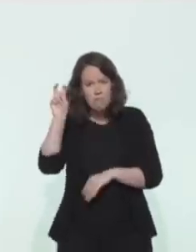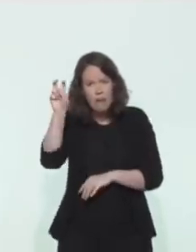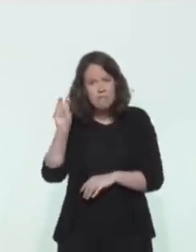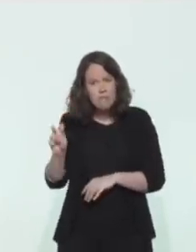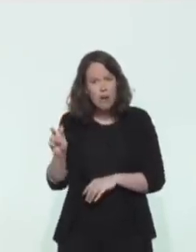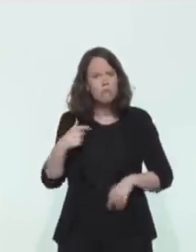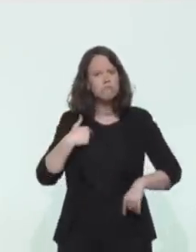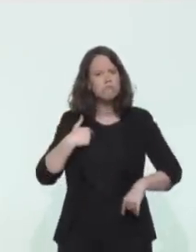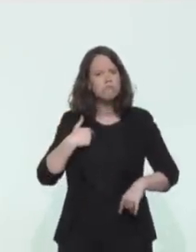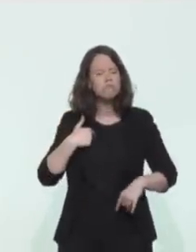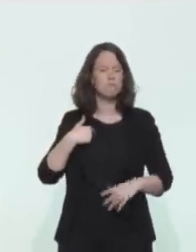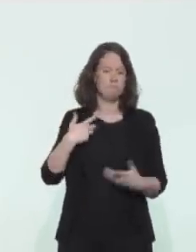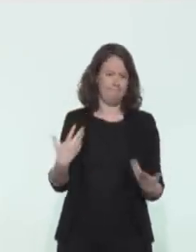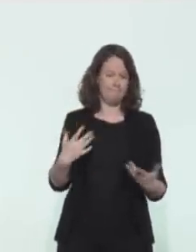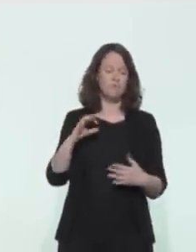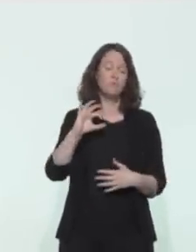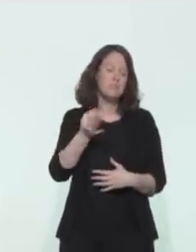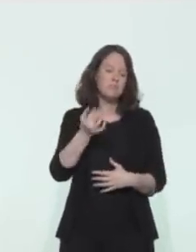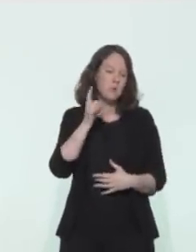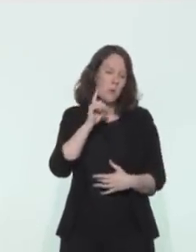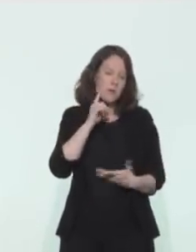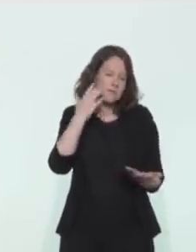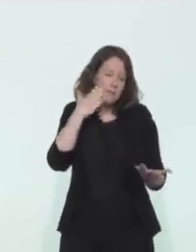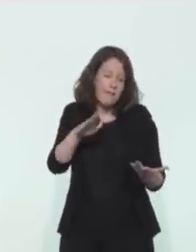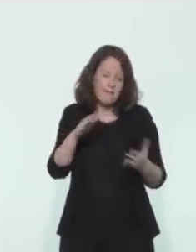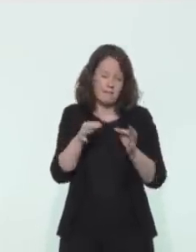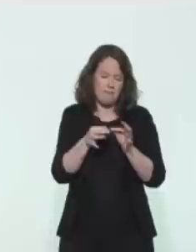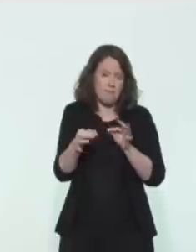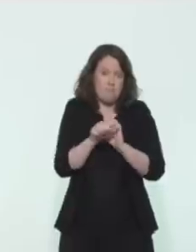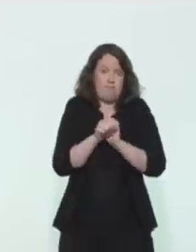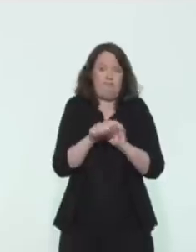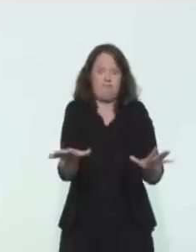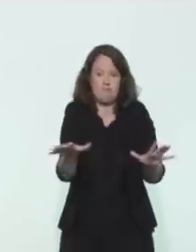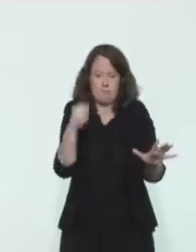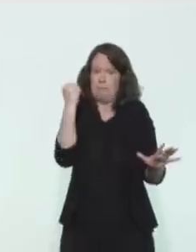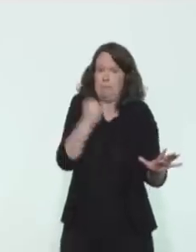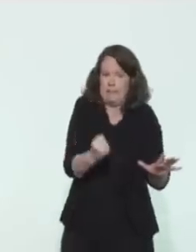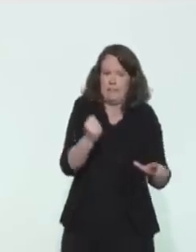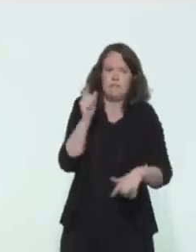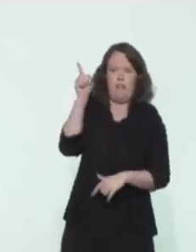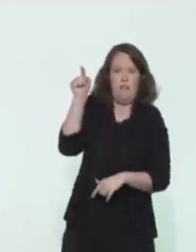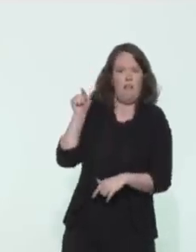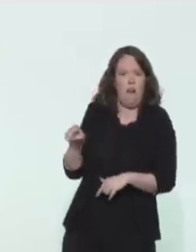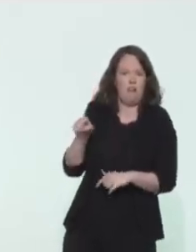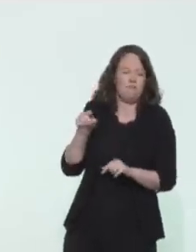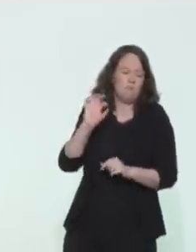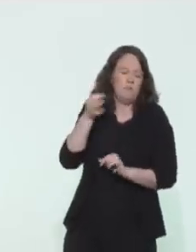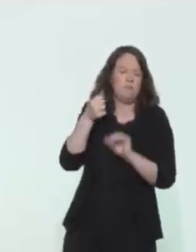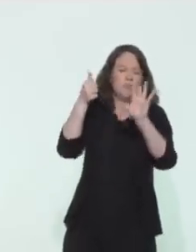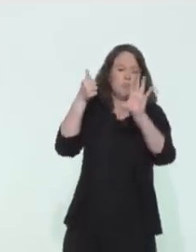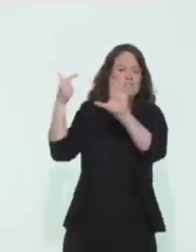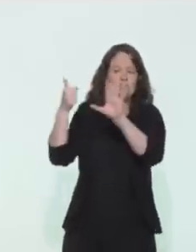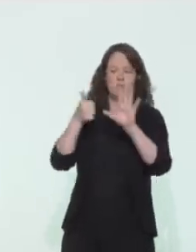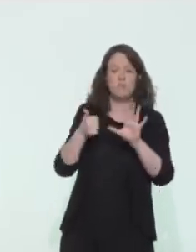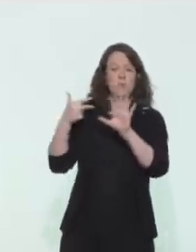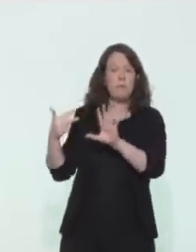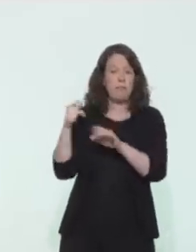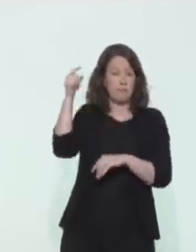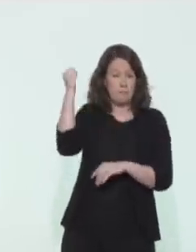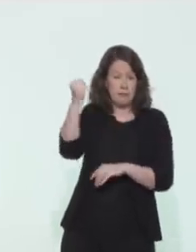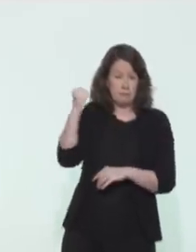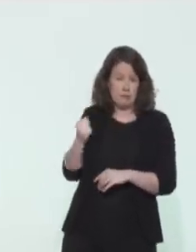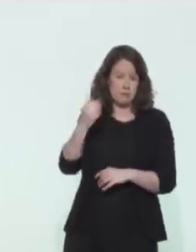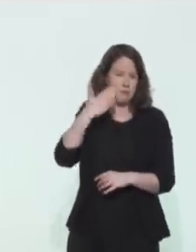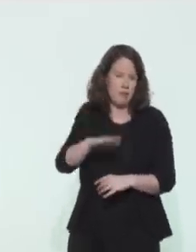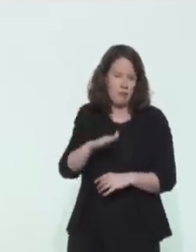deux départements ont subi de plein fouet la première vague, la grande vague épidémique qui a touché notre pays au mois de mars et au